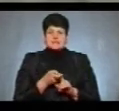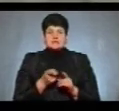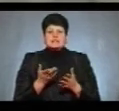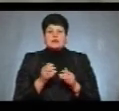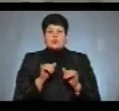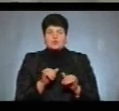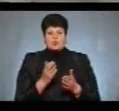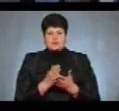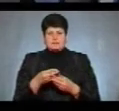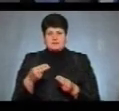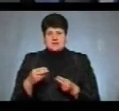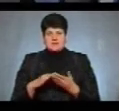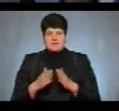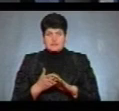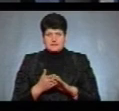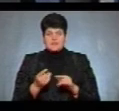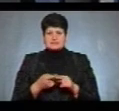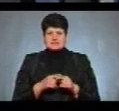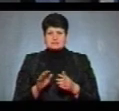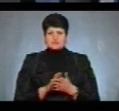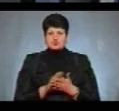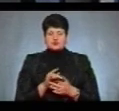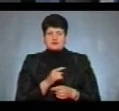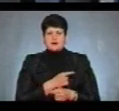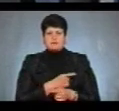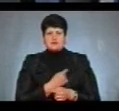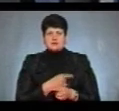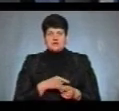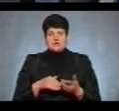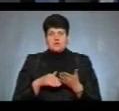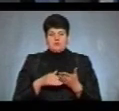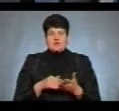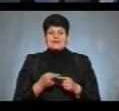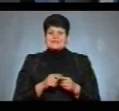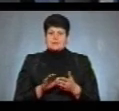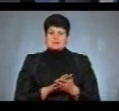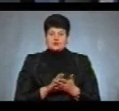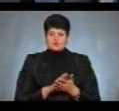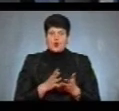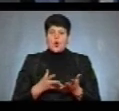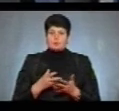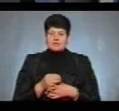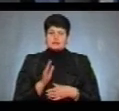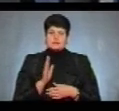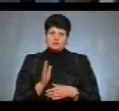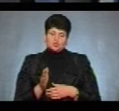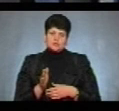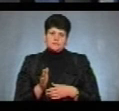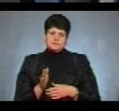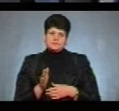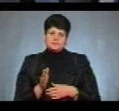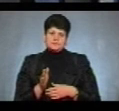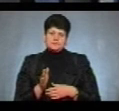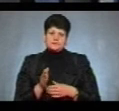нього укладена декларація. Це безкоштовна медична допомога. Це безкоштовна. Оплата буде